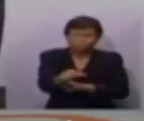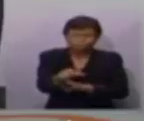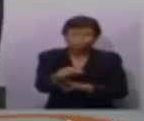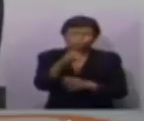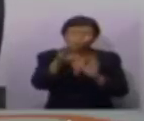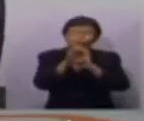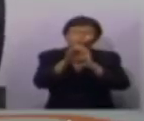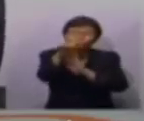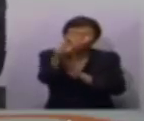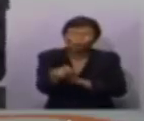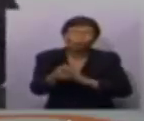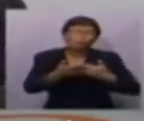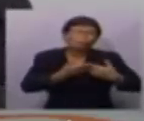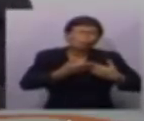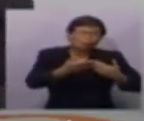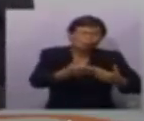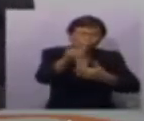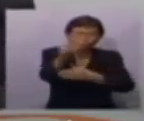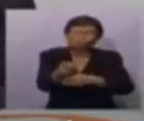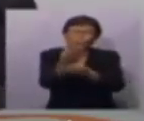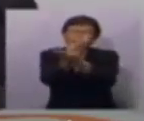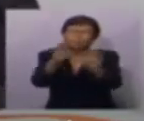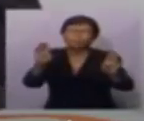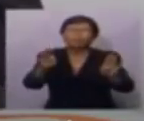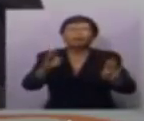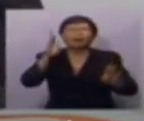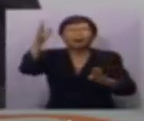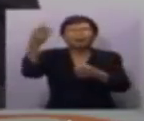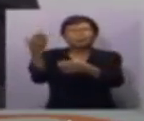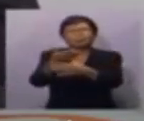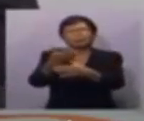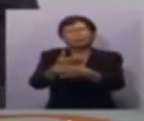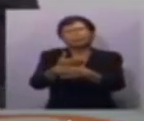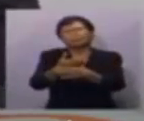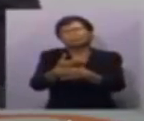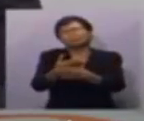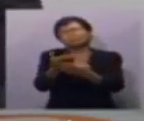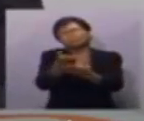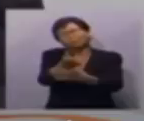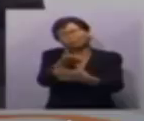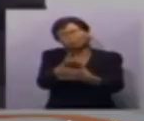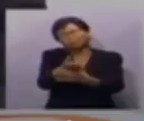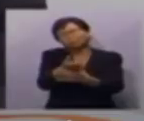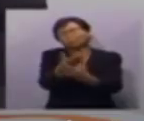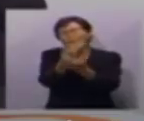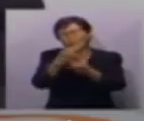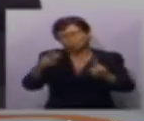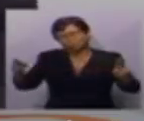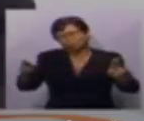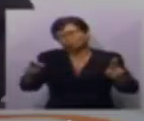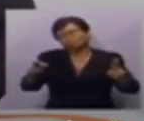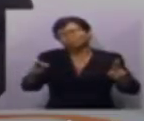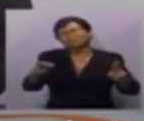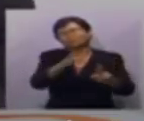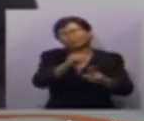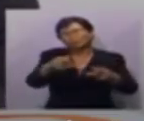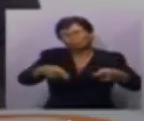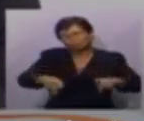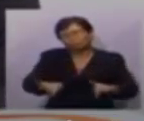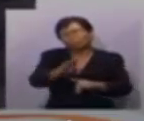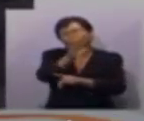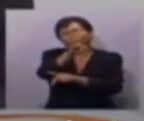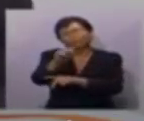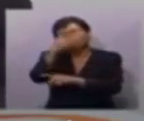tadi menawarkan diri sebagai calon bebas, saya kira akan menjejaskan sedikit sebanyak persediaan dan peluang Barisan Nasional